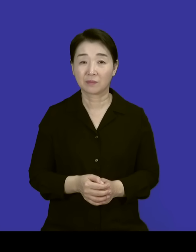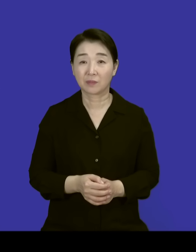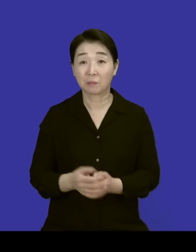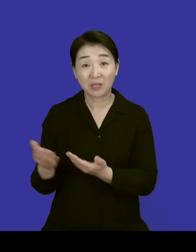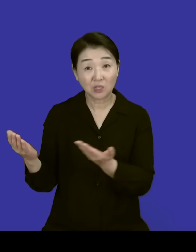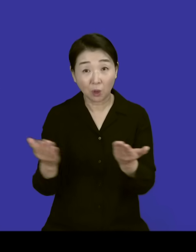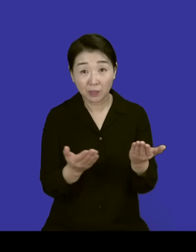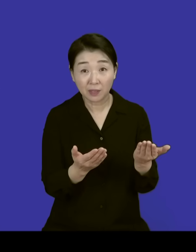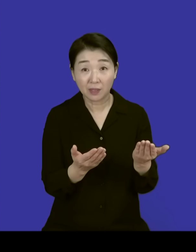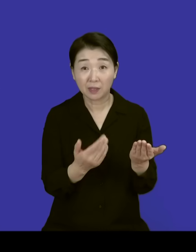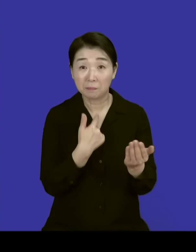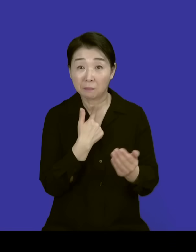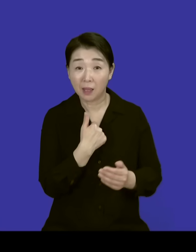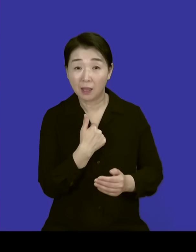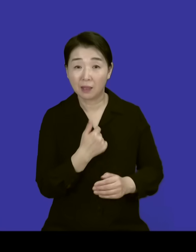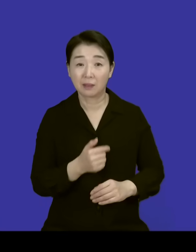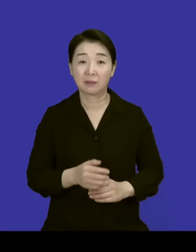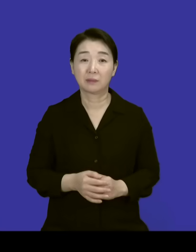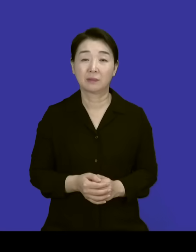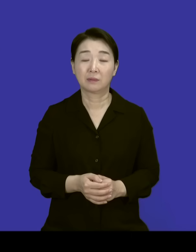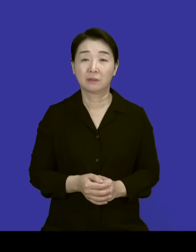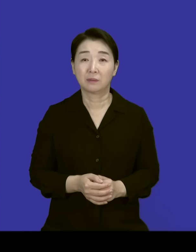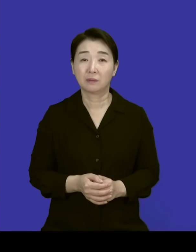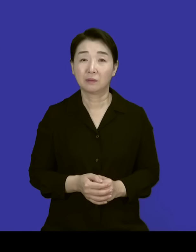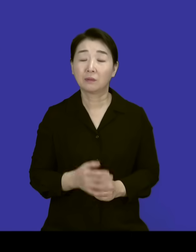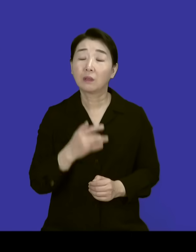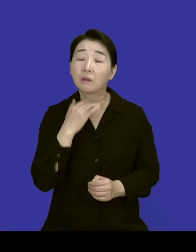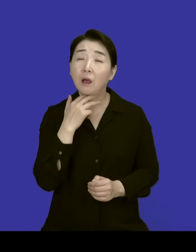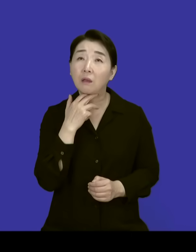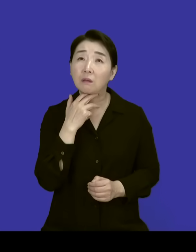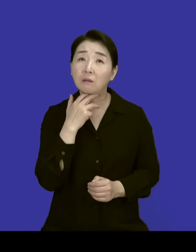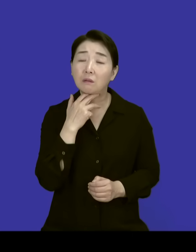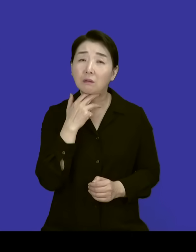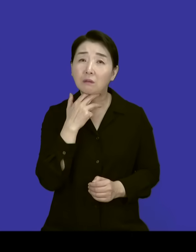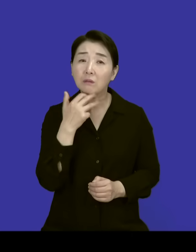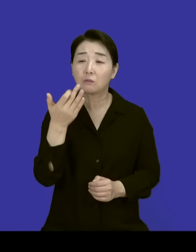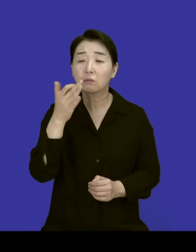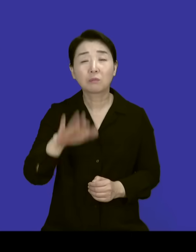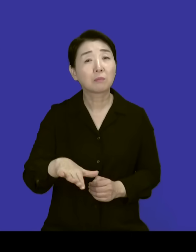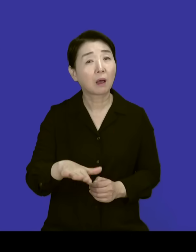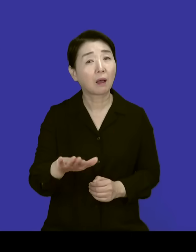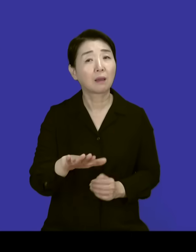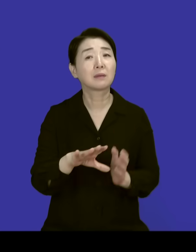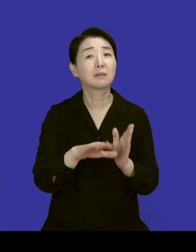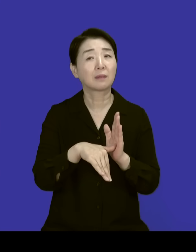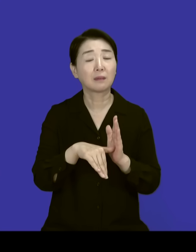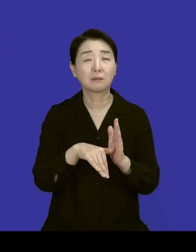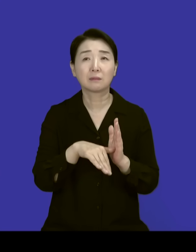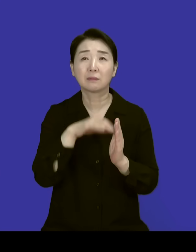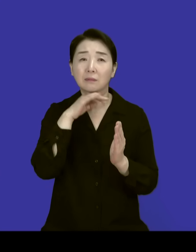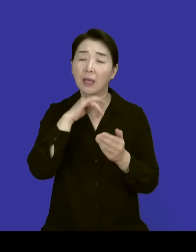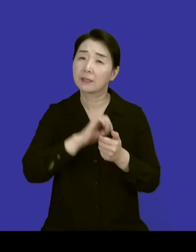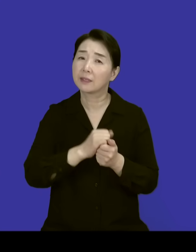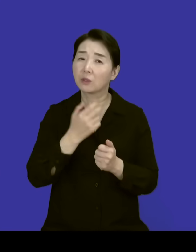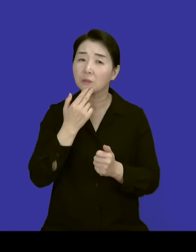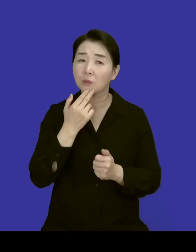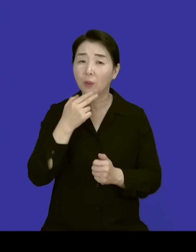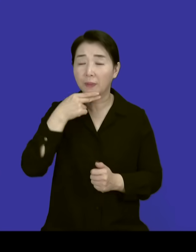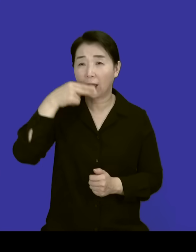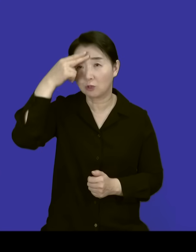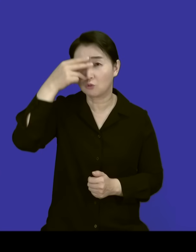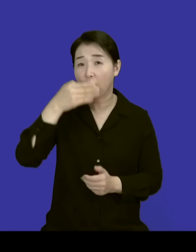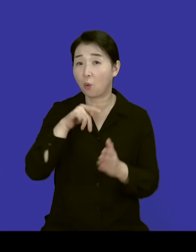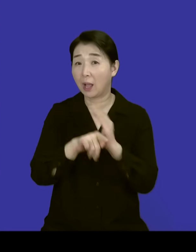됩니까? 불법이야. 그때는 나이를 딱 속이고 하죠. 그때는 미성년자 이런 거 없었어요. 예, 그 제가 술 마시러 간 게